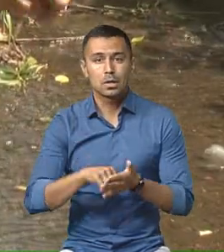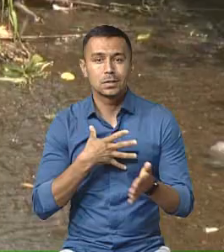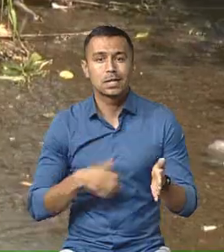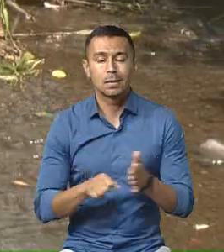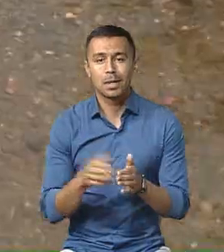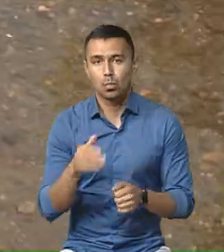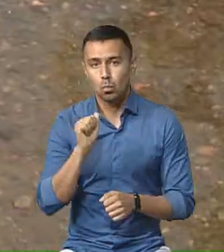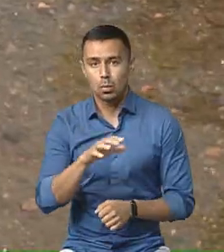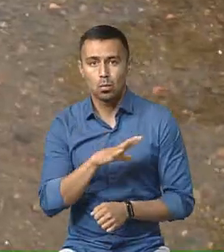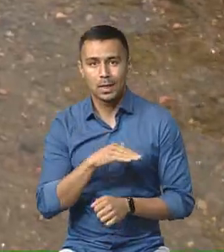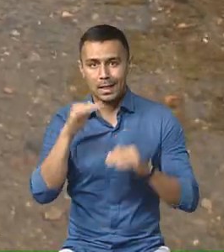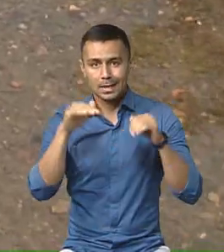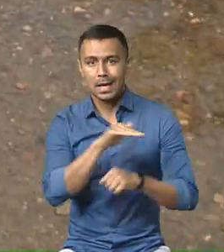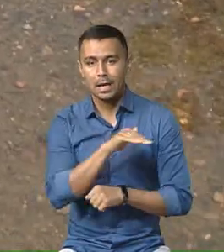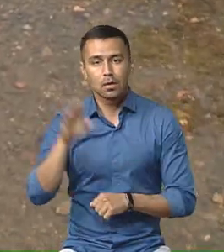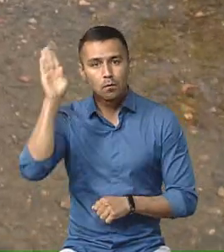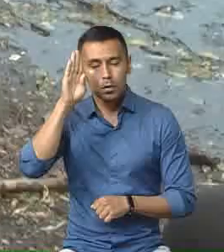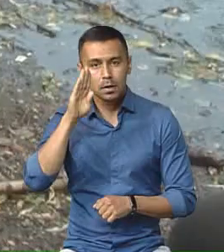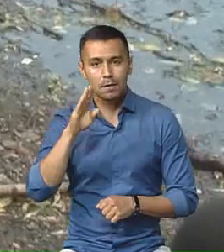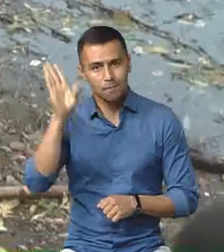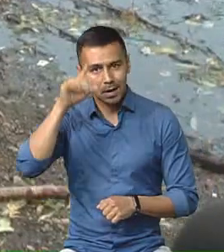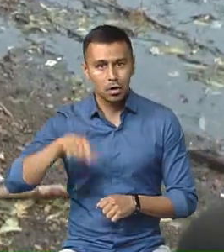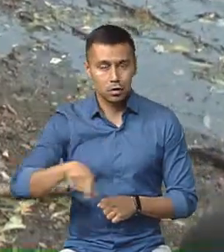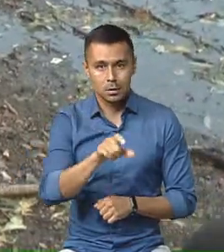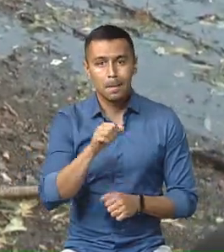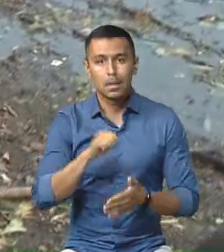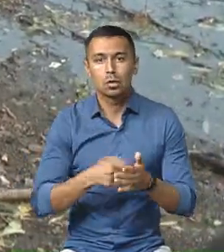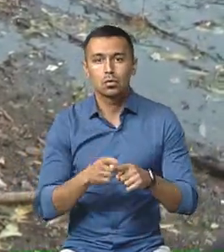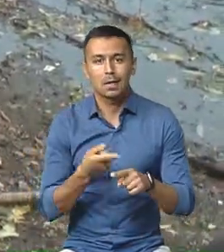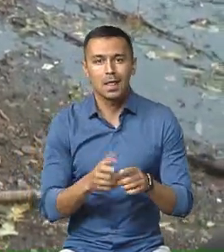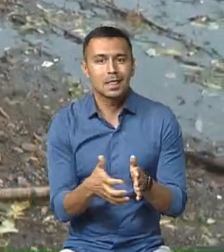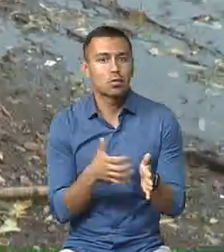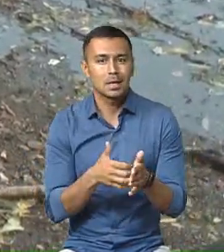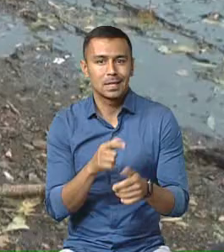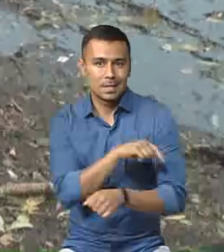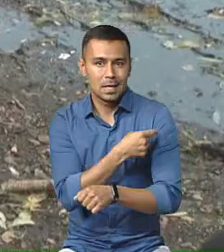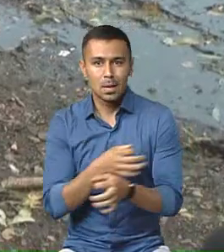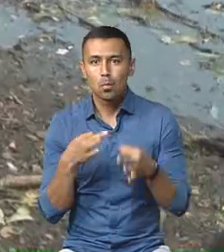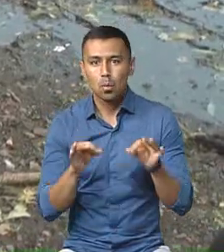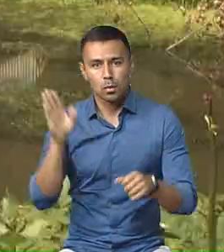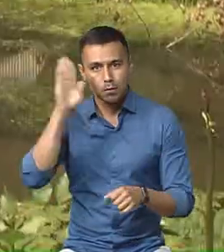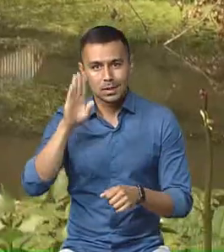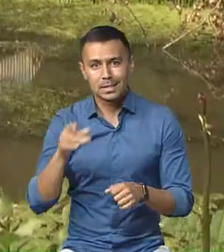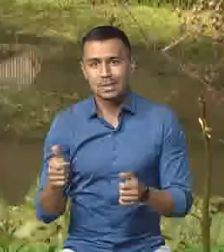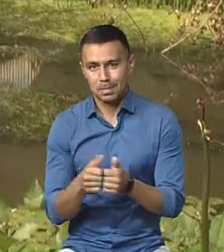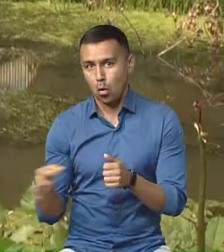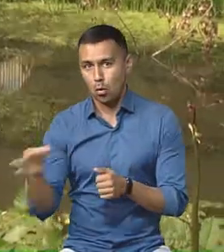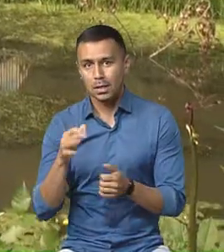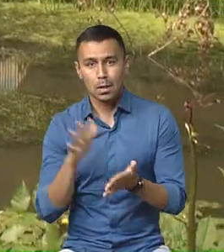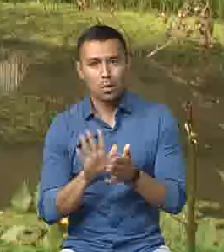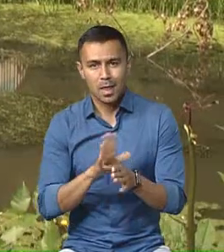загибелі риби може бути й низький рівень води у Плоскій. Причина цього – це недостатній санітарний пропуск води із Царського озера. Забруднення